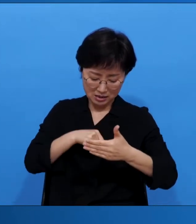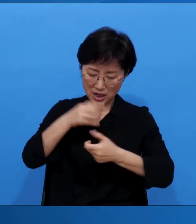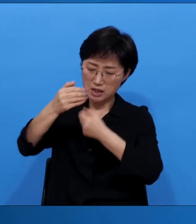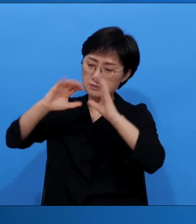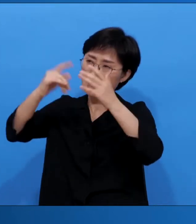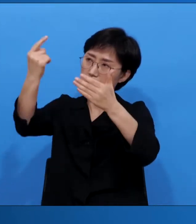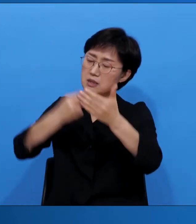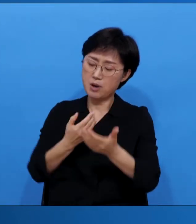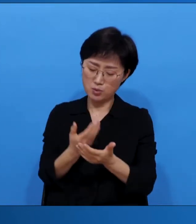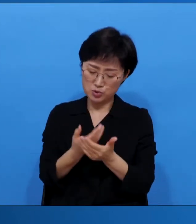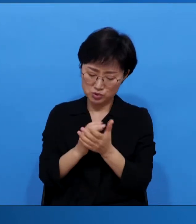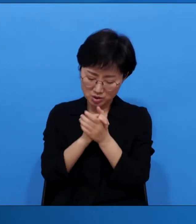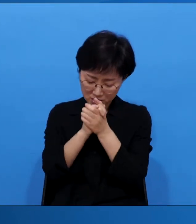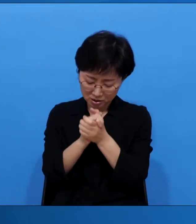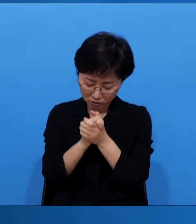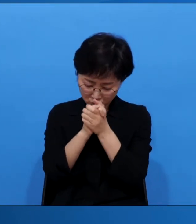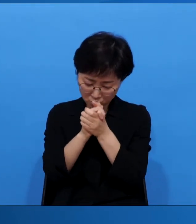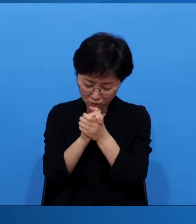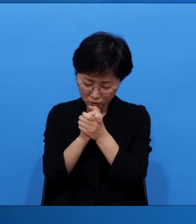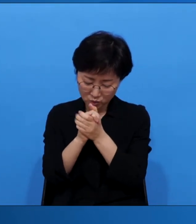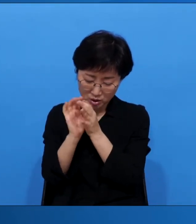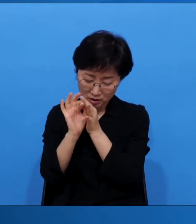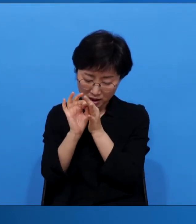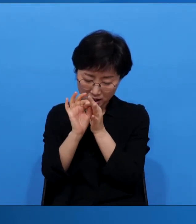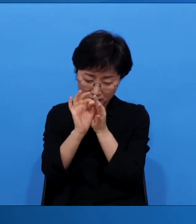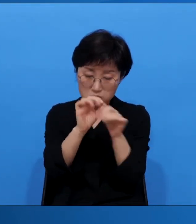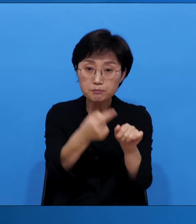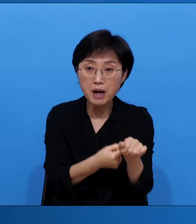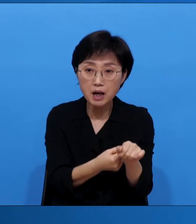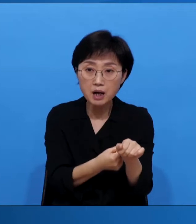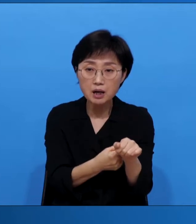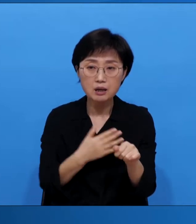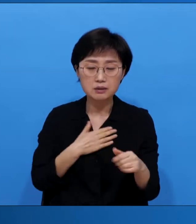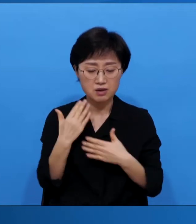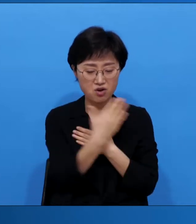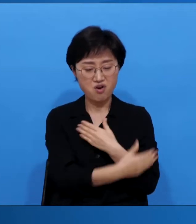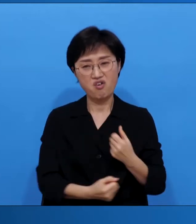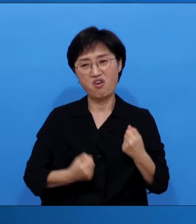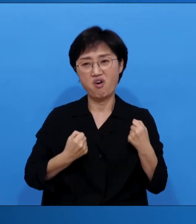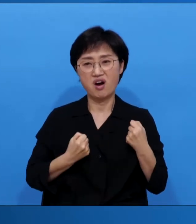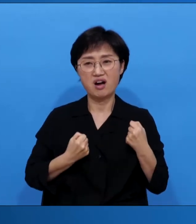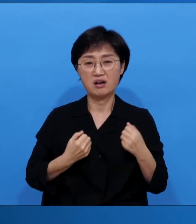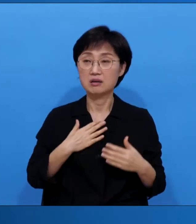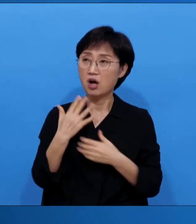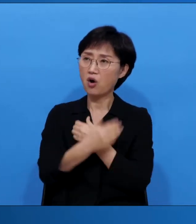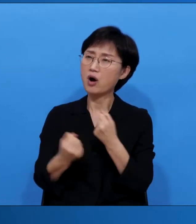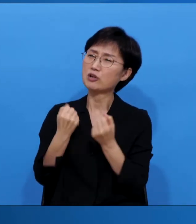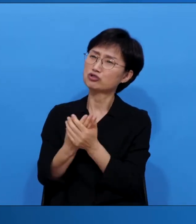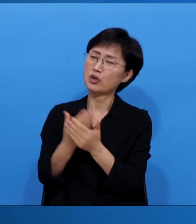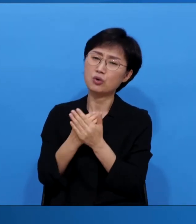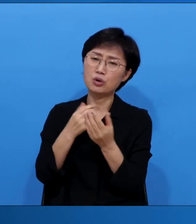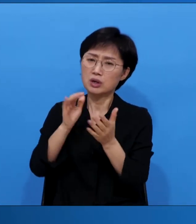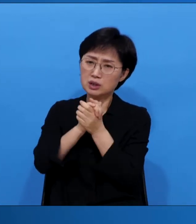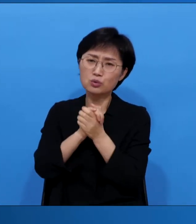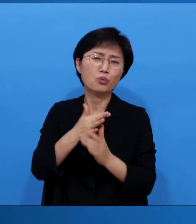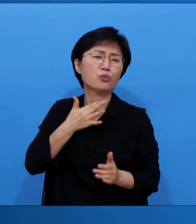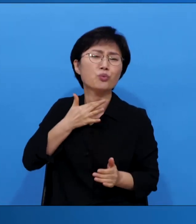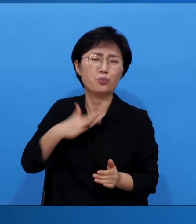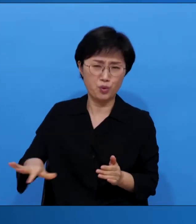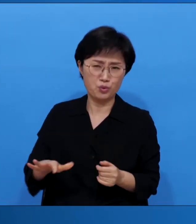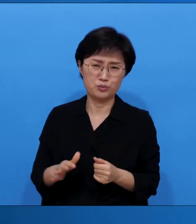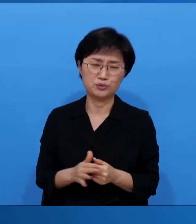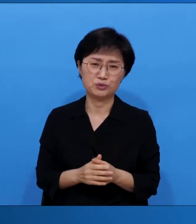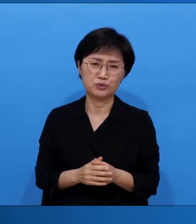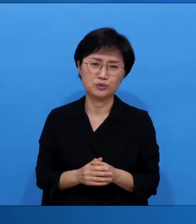하나님이 건강도 지켜줬어요. I didn't ask for other things. I just simply prayed for God's kingdom to come upon me, and God even restored my